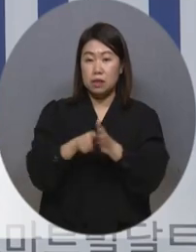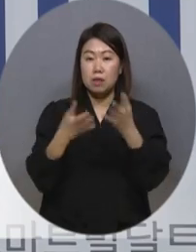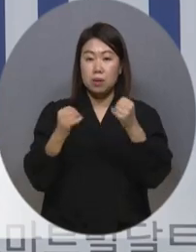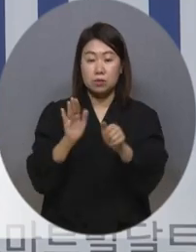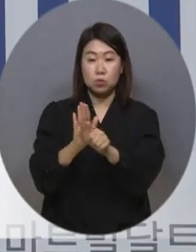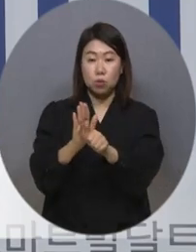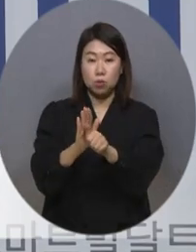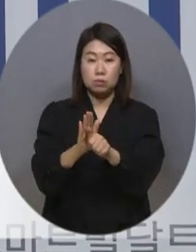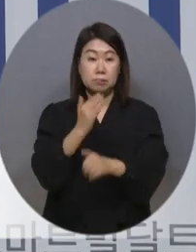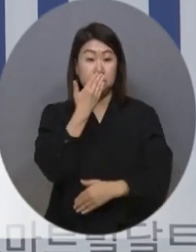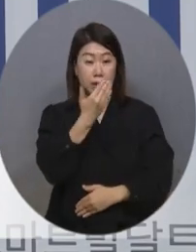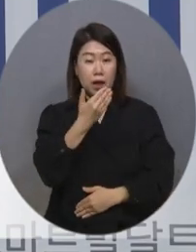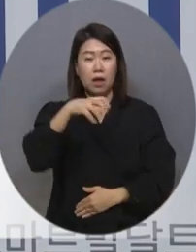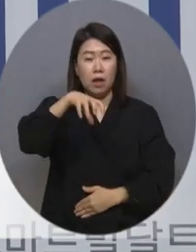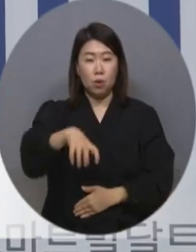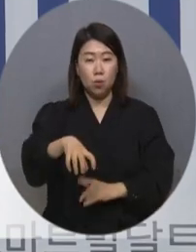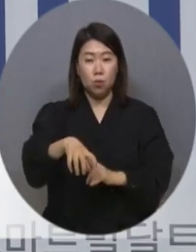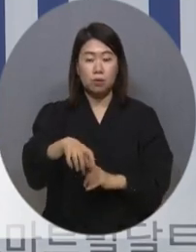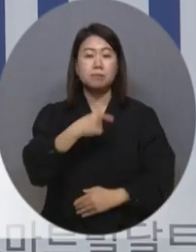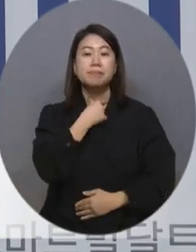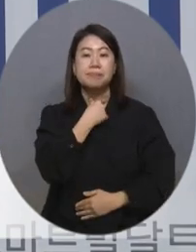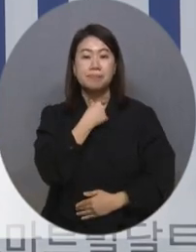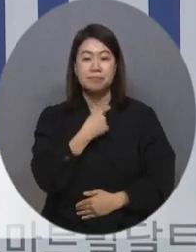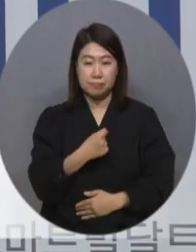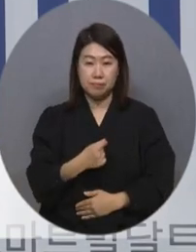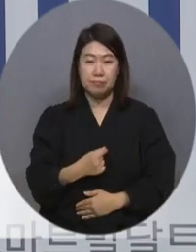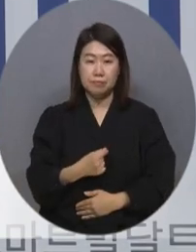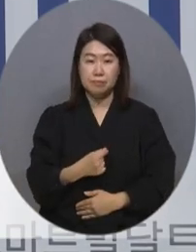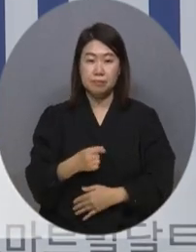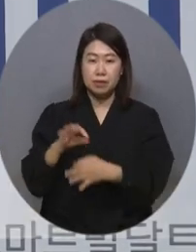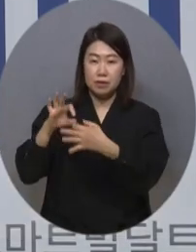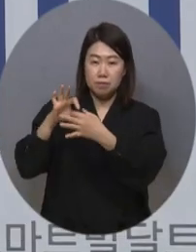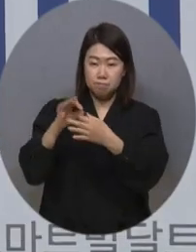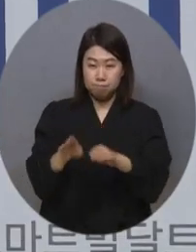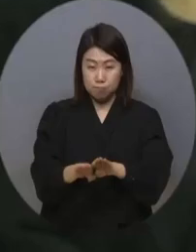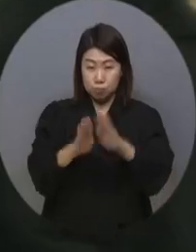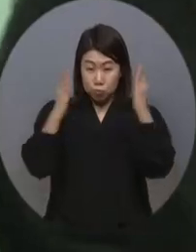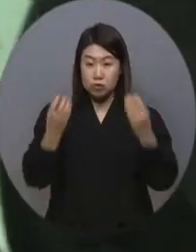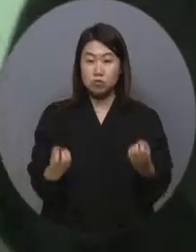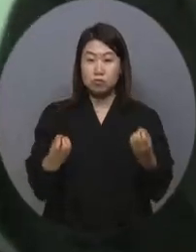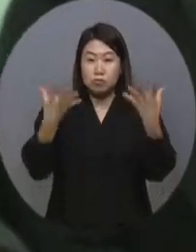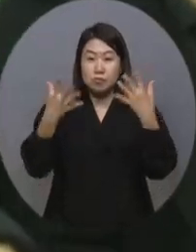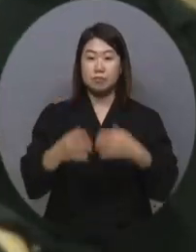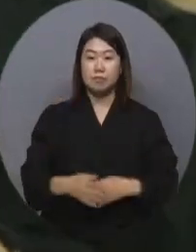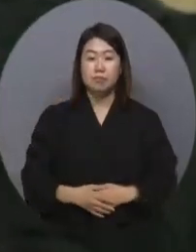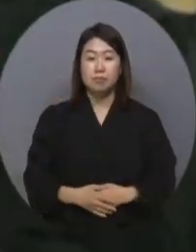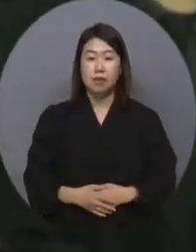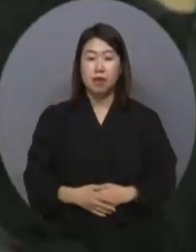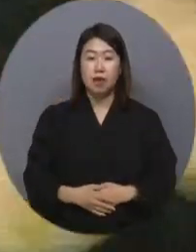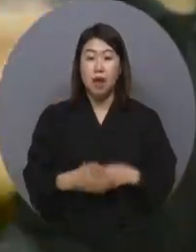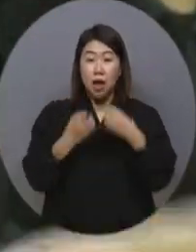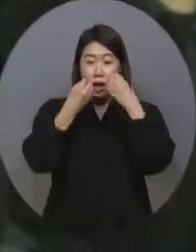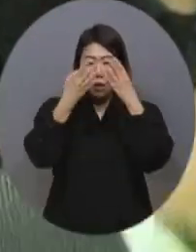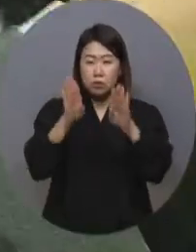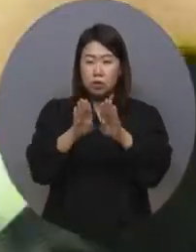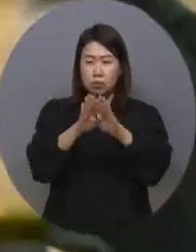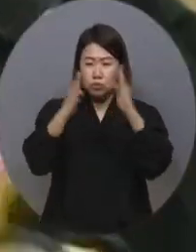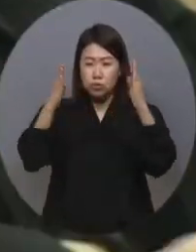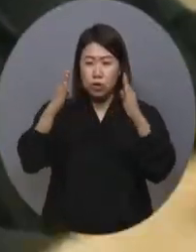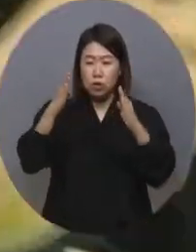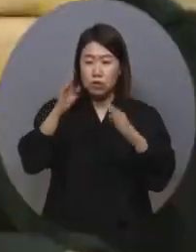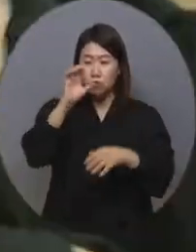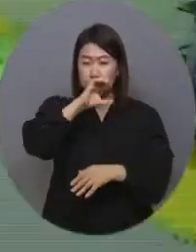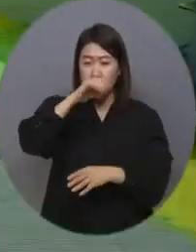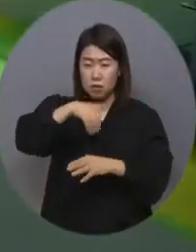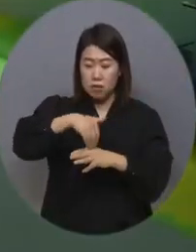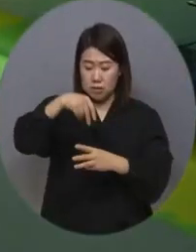되는 그런 장소가 되기를 바랍니다. 예, 개소를 축하드립니다. 고맙습니다. 새롭게 문을 연 스마트 발달 트레이닝